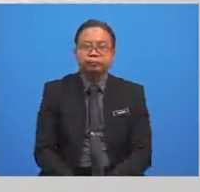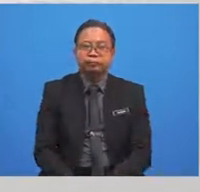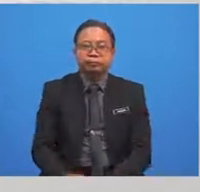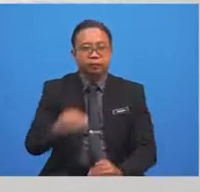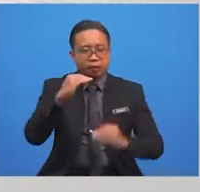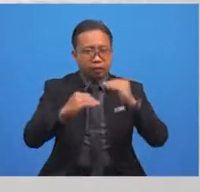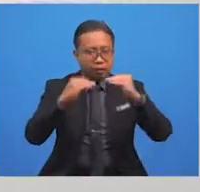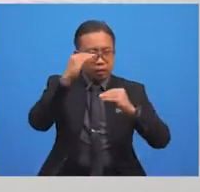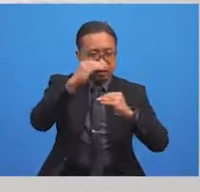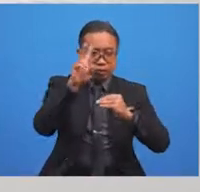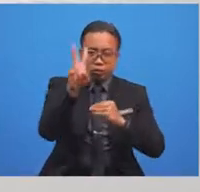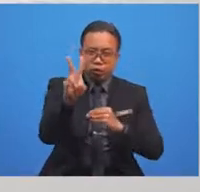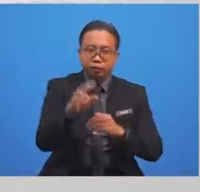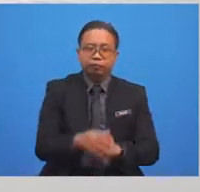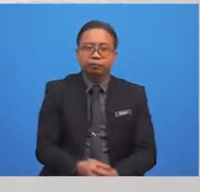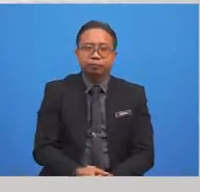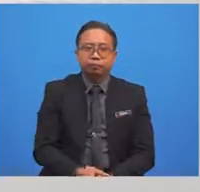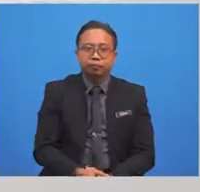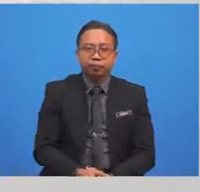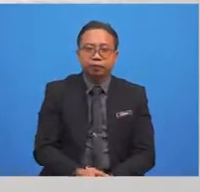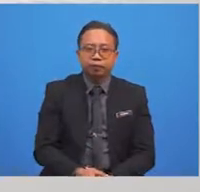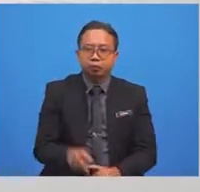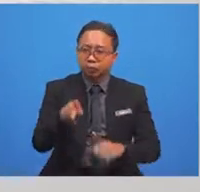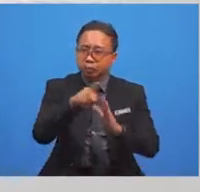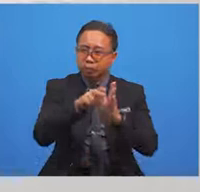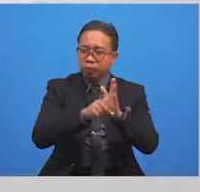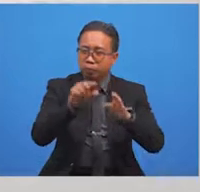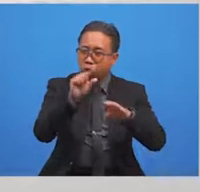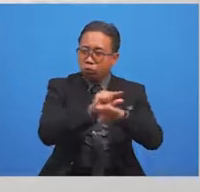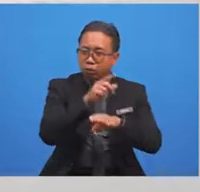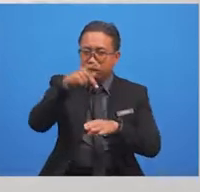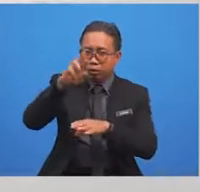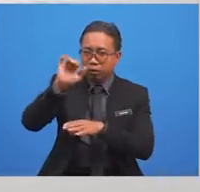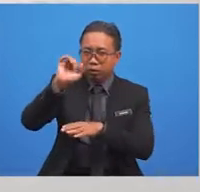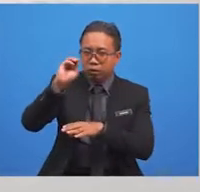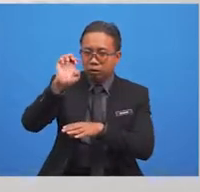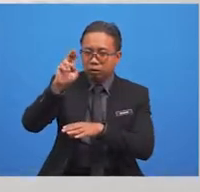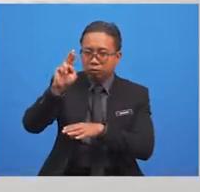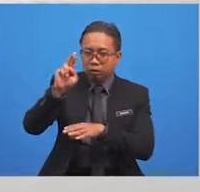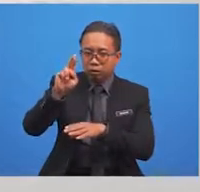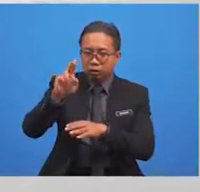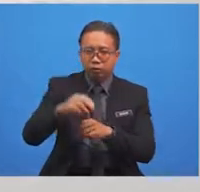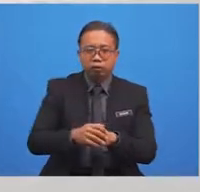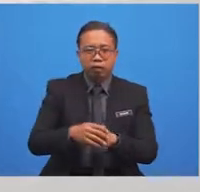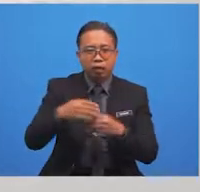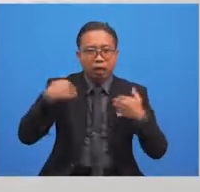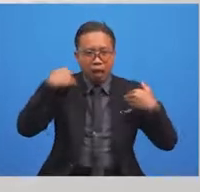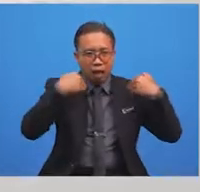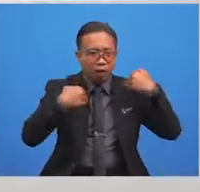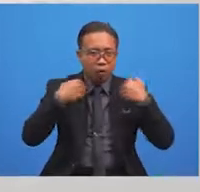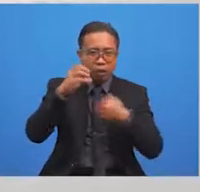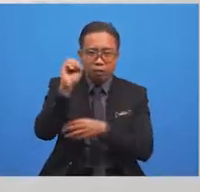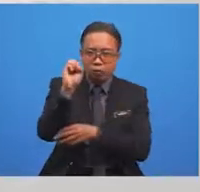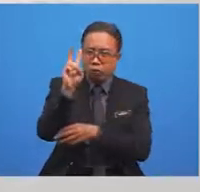Aras trofik yang kedua adalah pengguna primer yang terdiri daripada haiwan